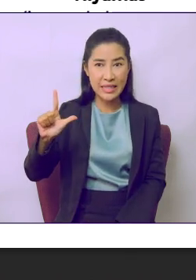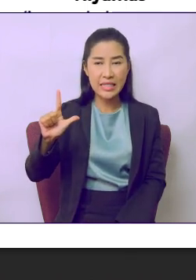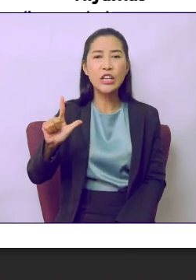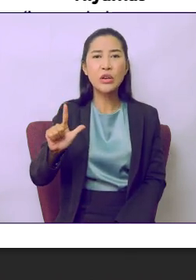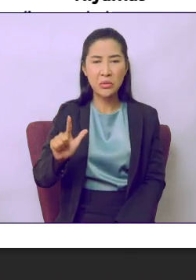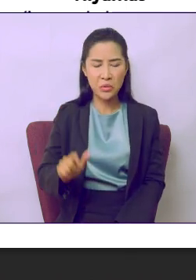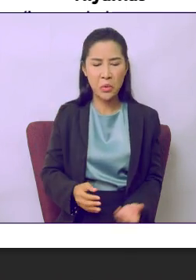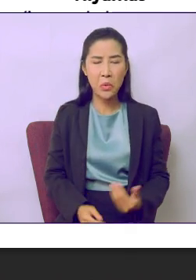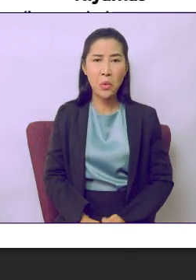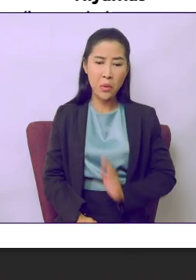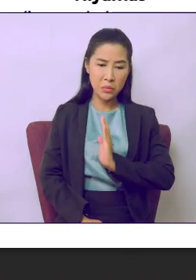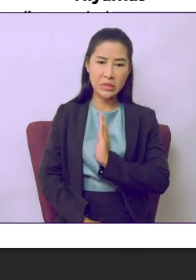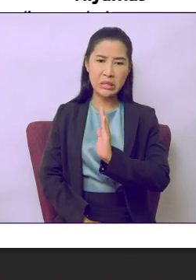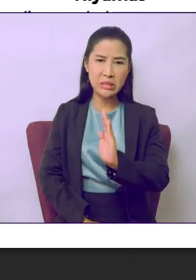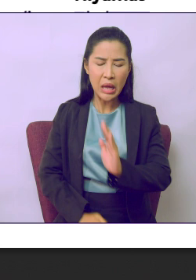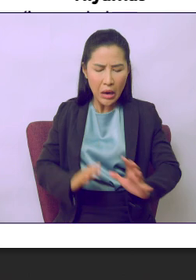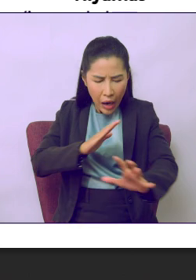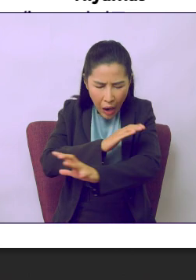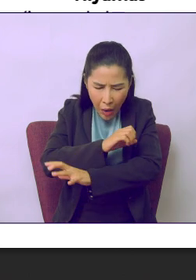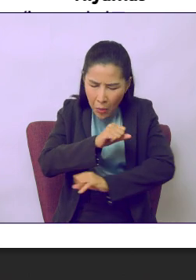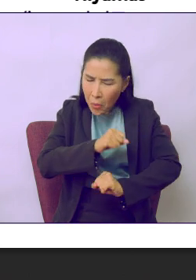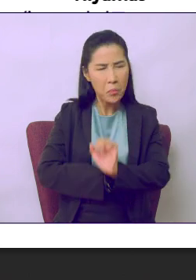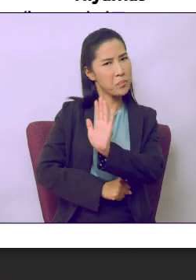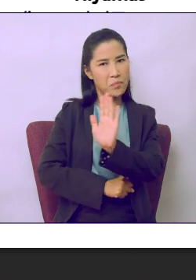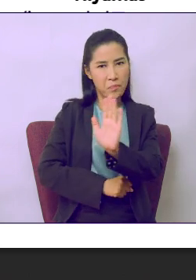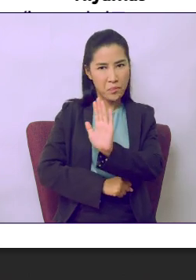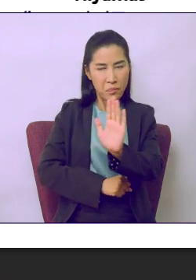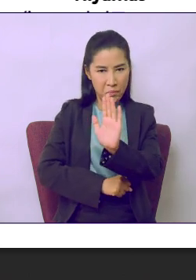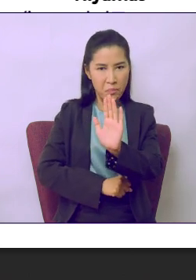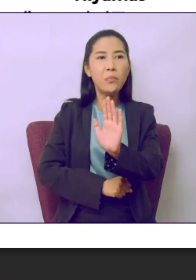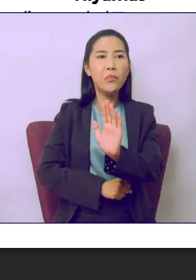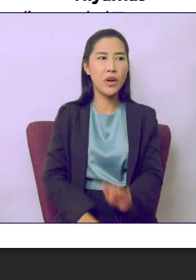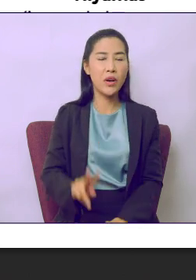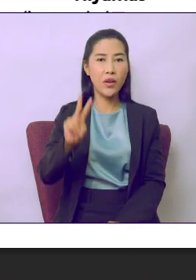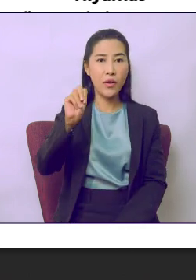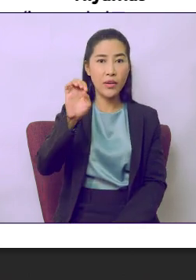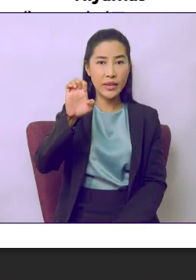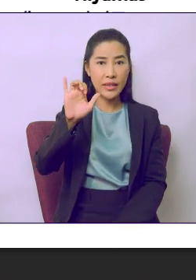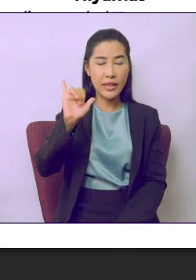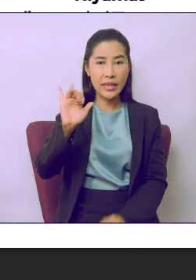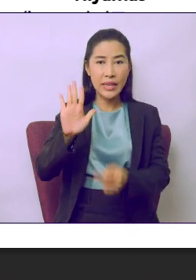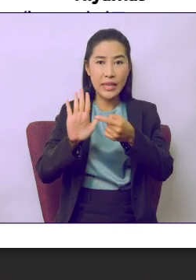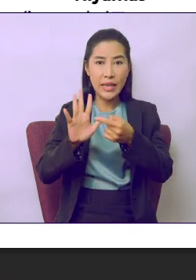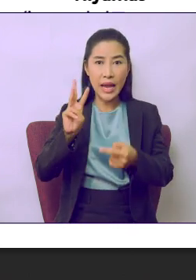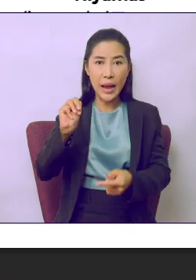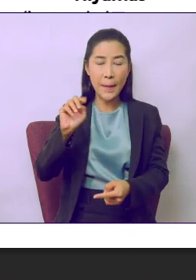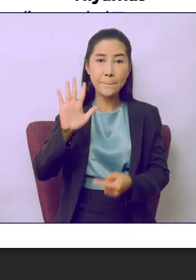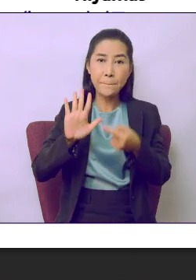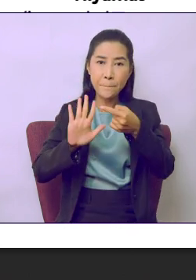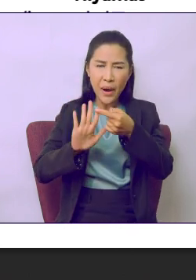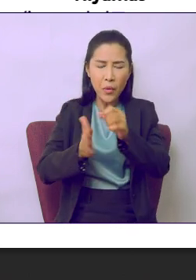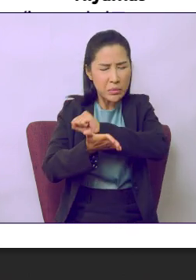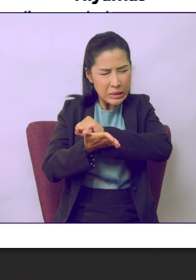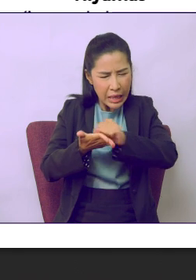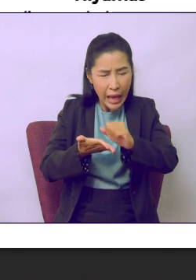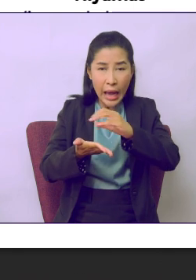เช่นความซื่อสัตย์นะครับไม่รักทรัพย์อะไรก็ว่าไปนะครับแล้วก็นิยามะนะครับก็เป็นข้อปฏิบัติส่วนตัวนะครับความสะอาดการ